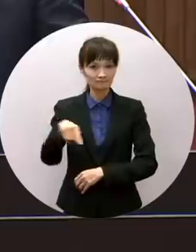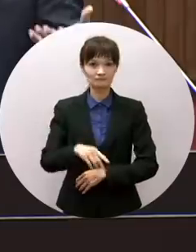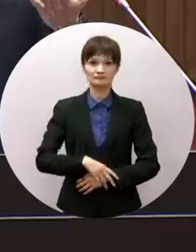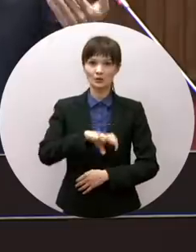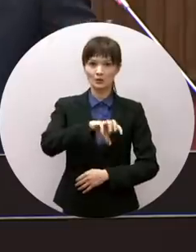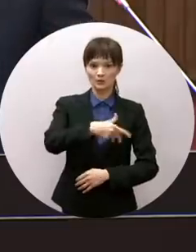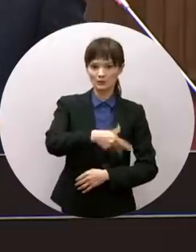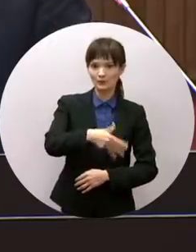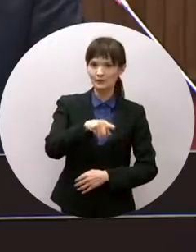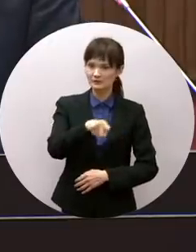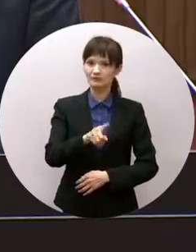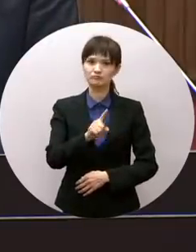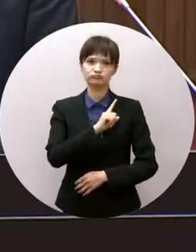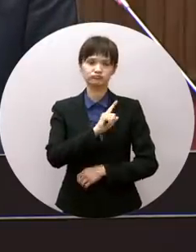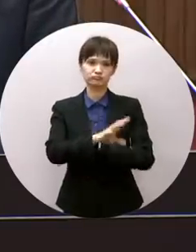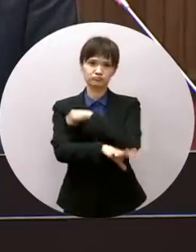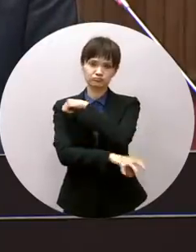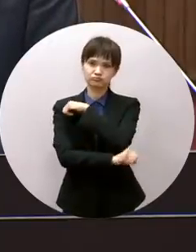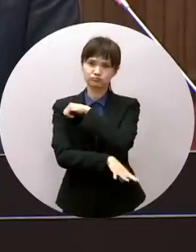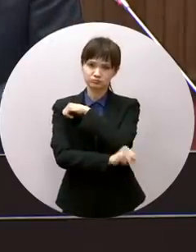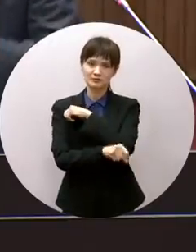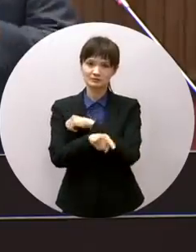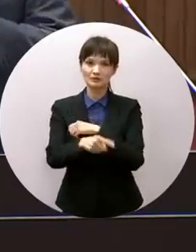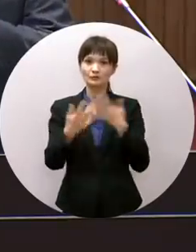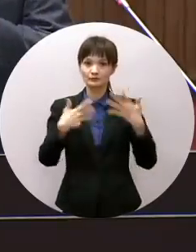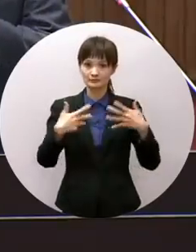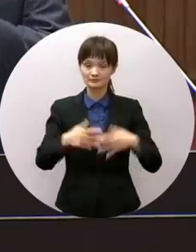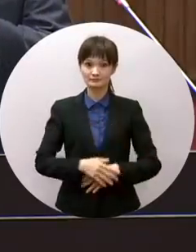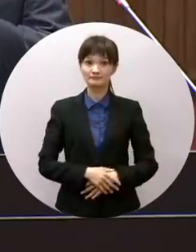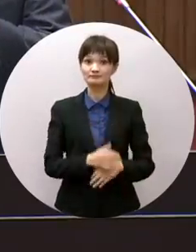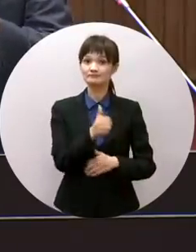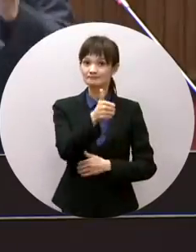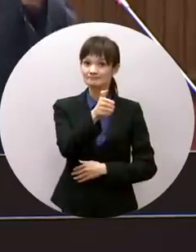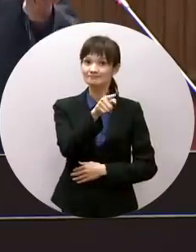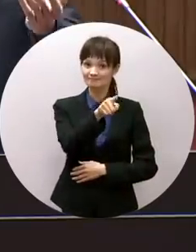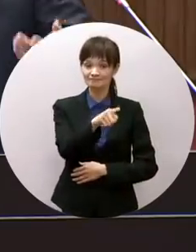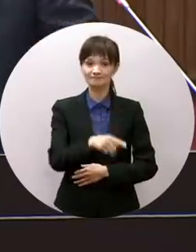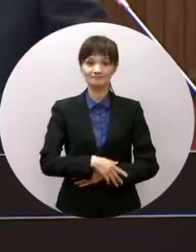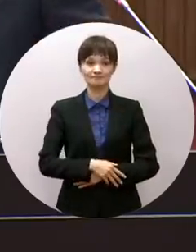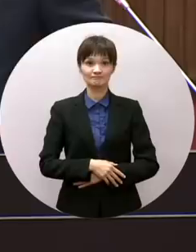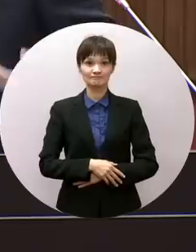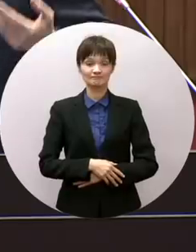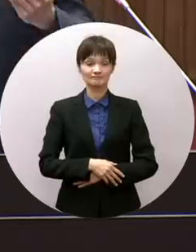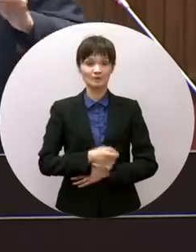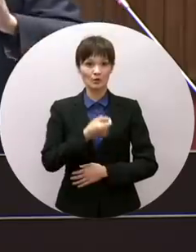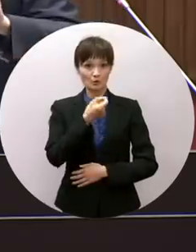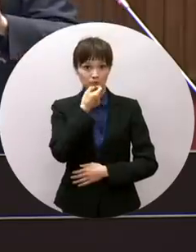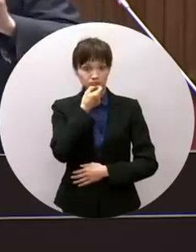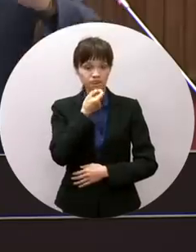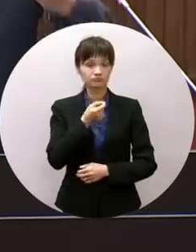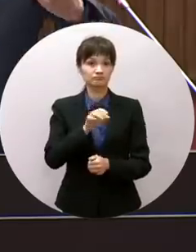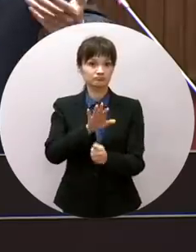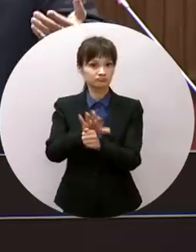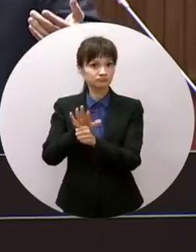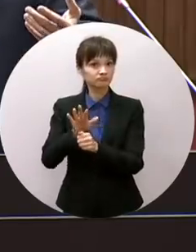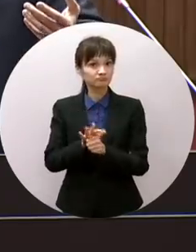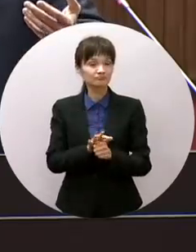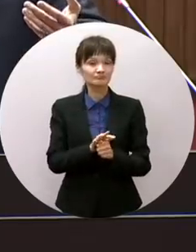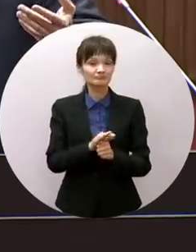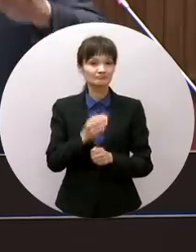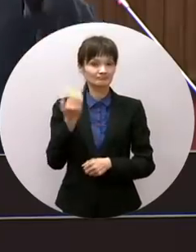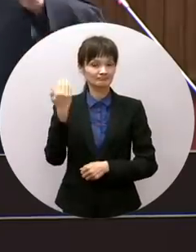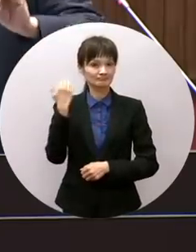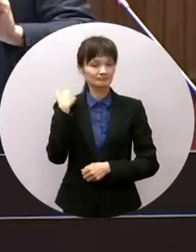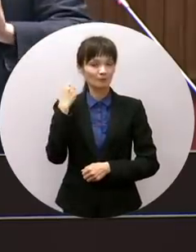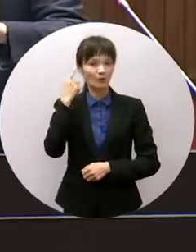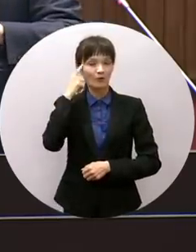来水是最基本的民生用水的问题哈。那这次也感谢你，你刚刚也愿意啊，来站在过去的那个情感的